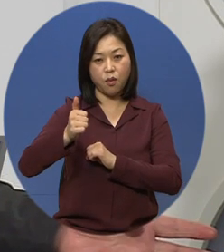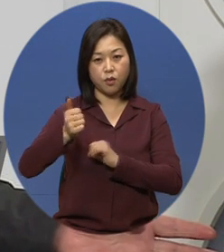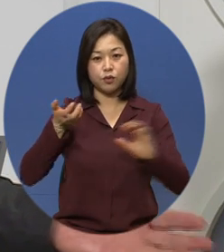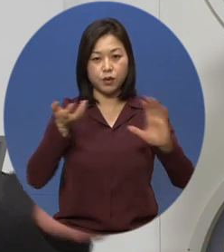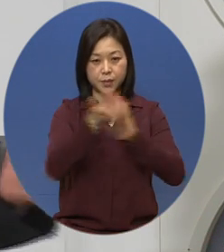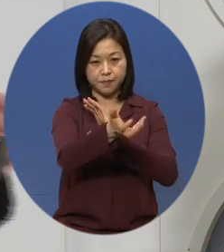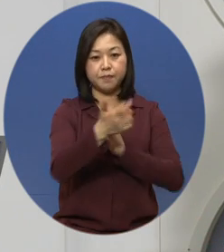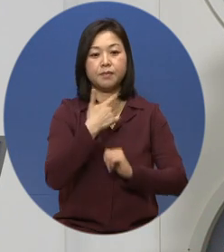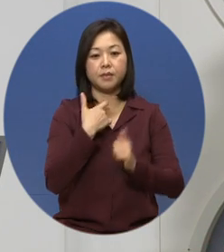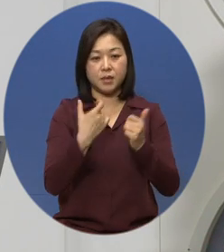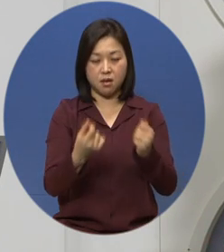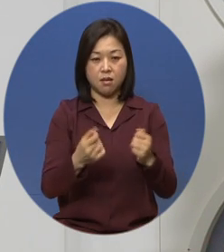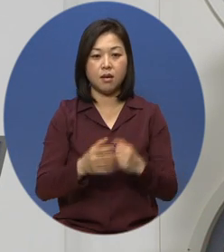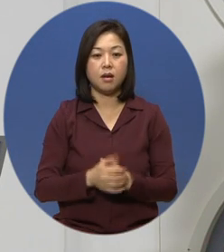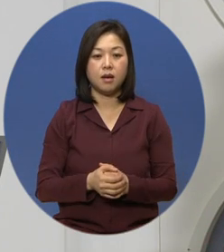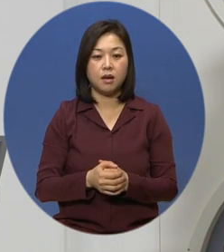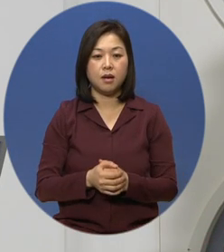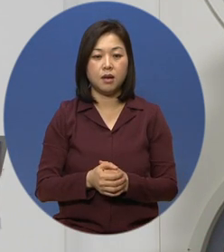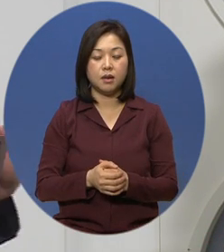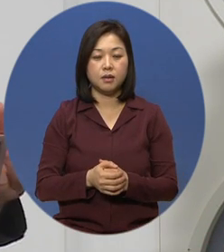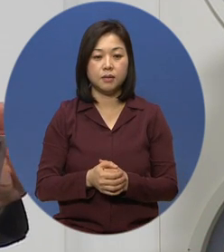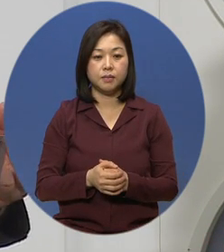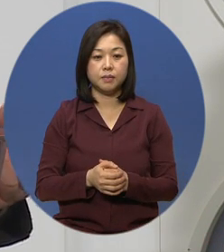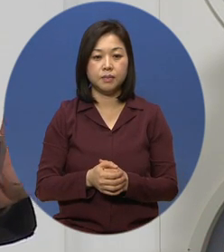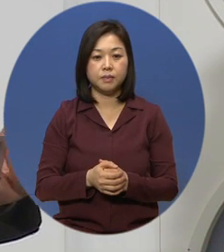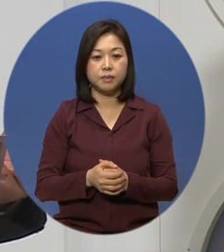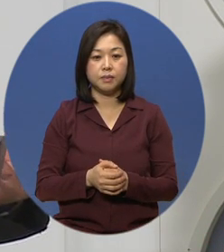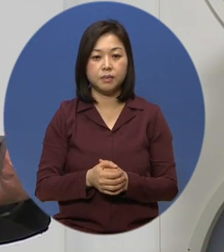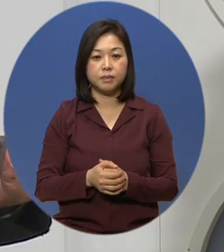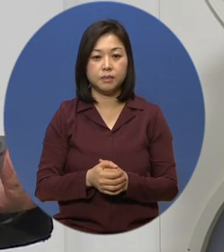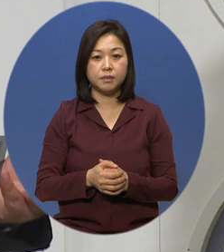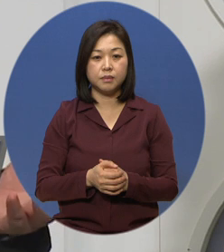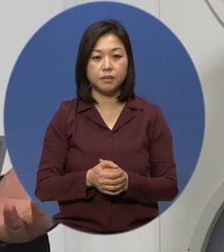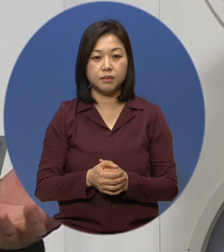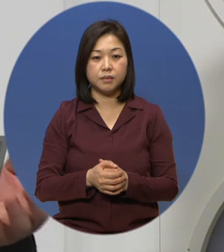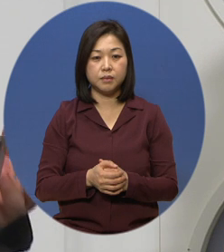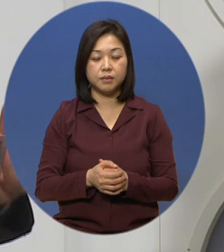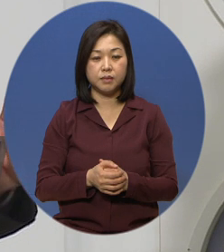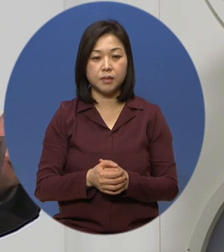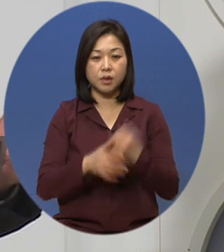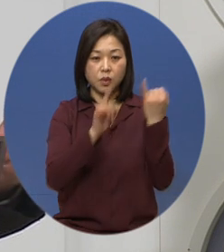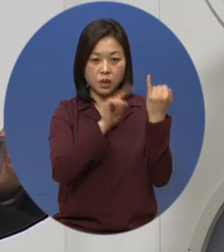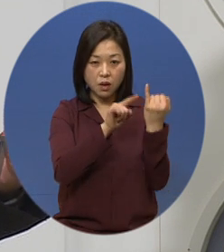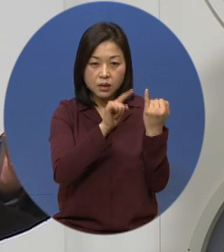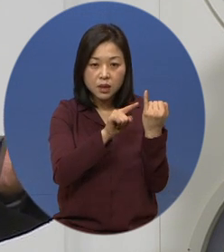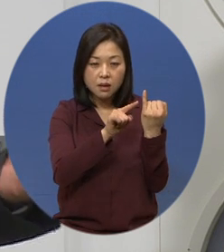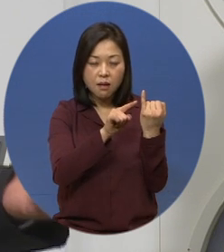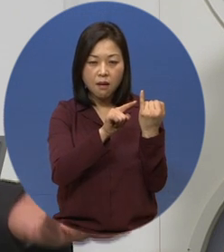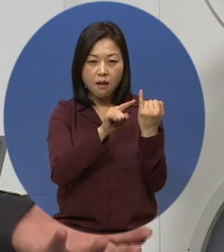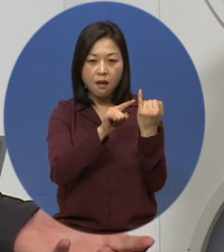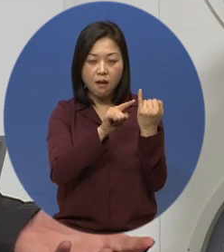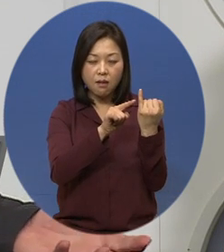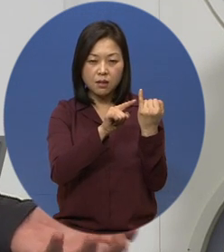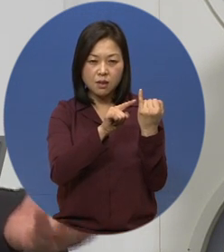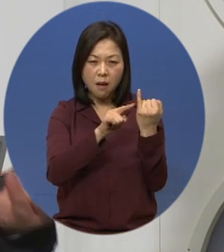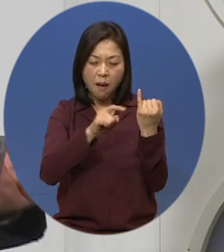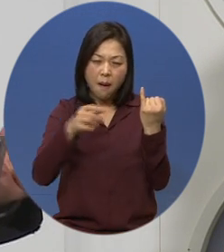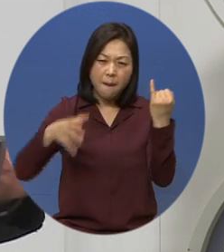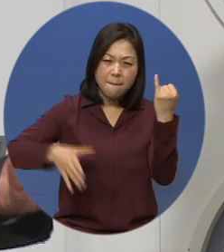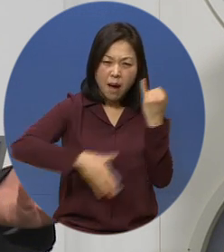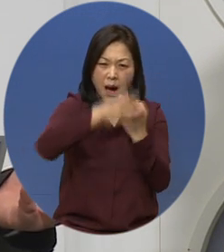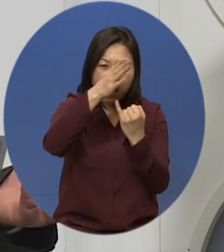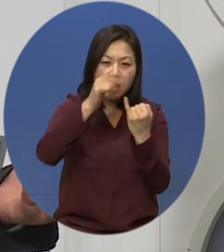써요 그런데 거기에서 어 소녀를 학사 라는 상황이 됐는데